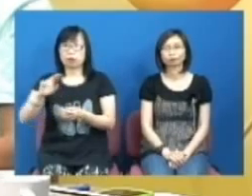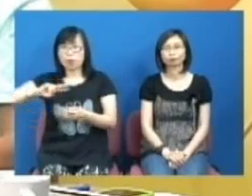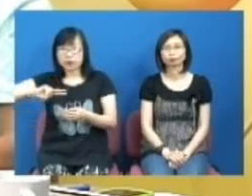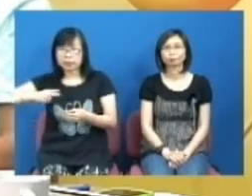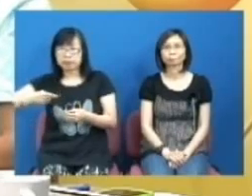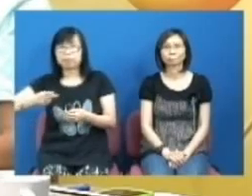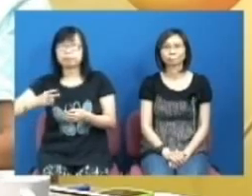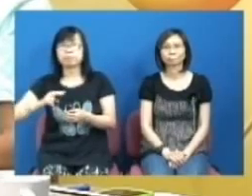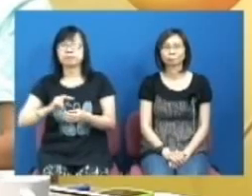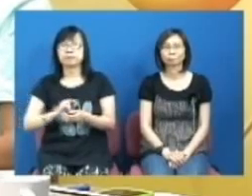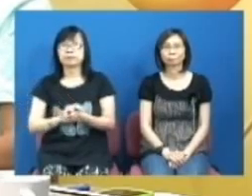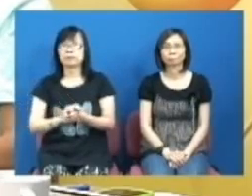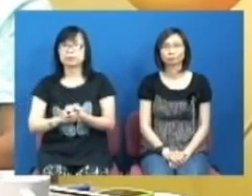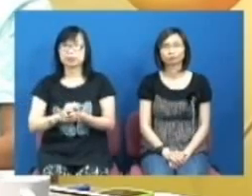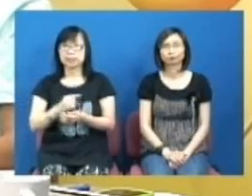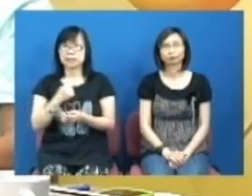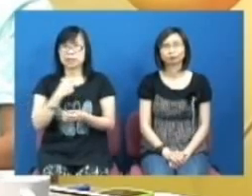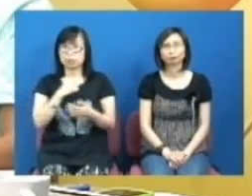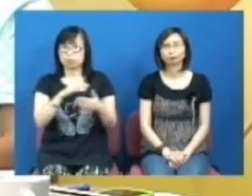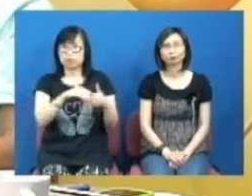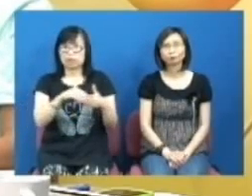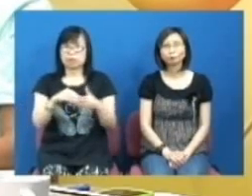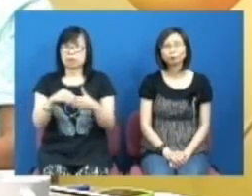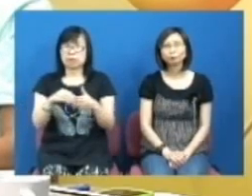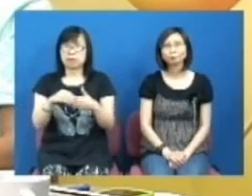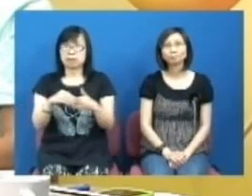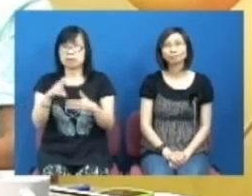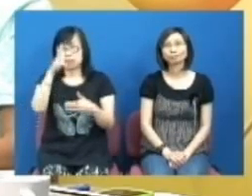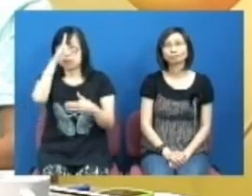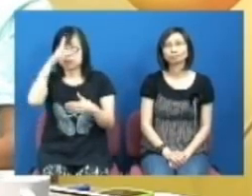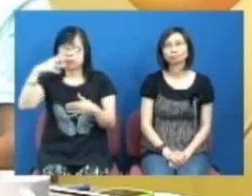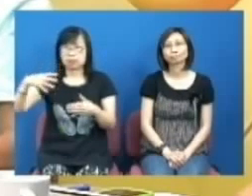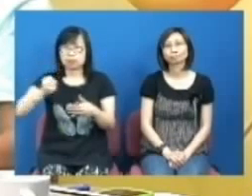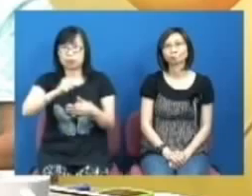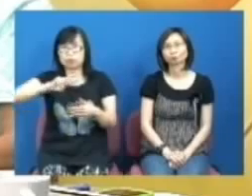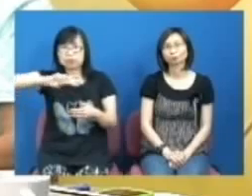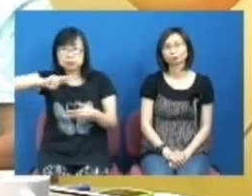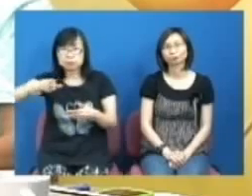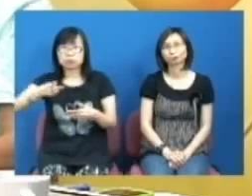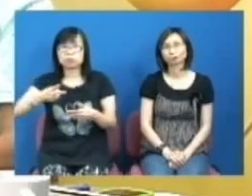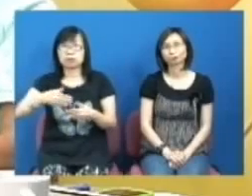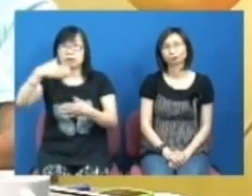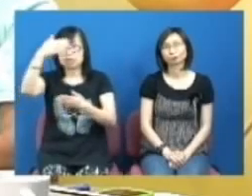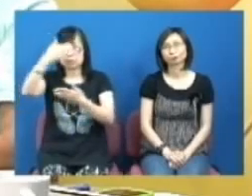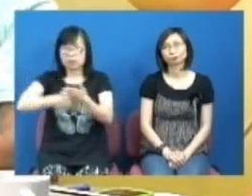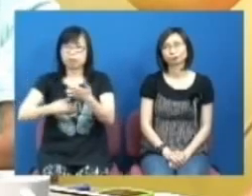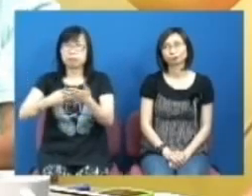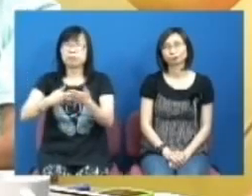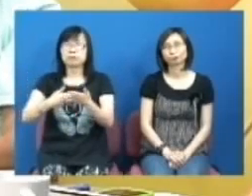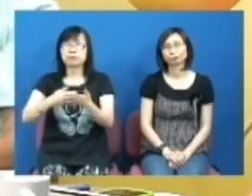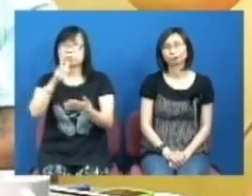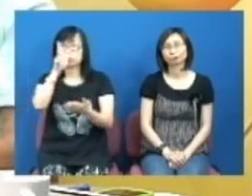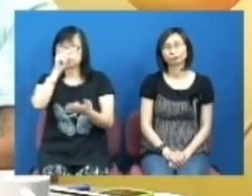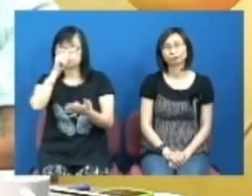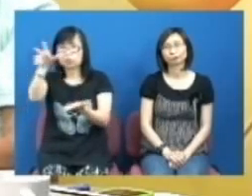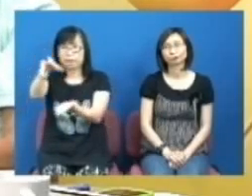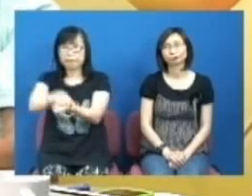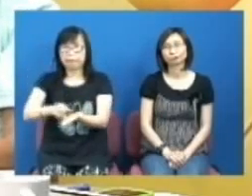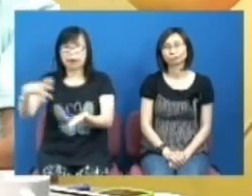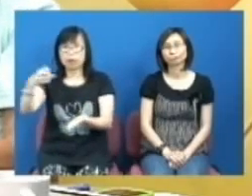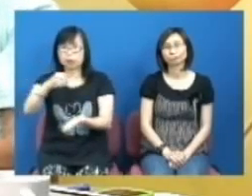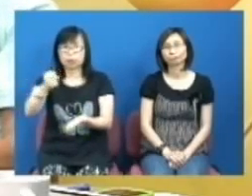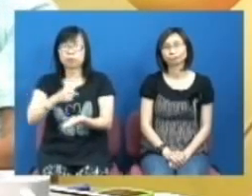他的改革是要引起一場政權的轉移，是削弱到蘇聯的霸權的話，蘇聯一定